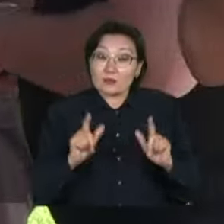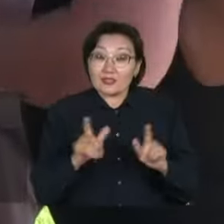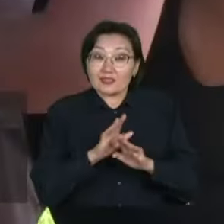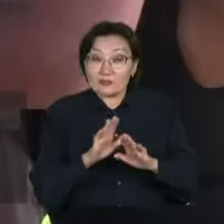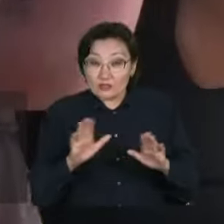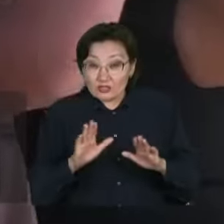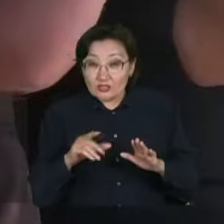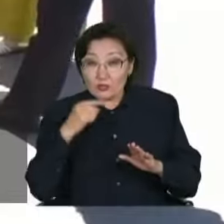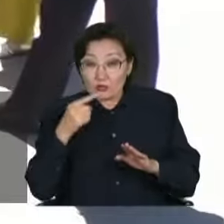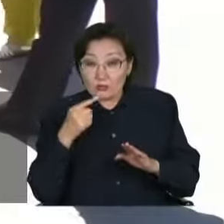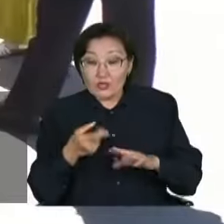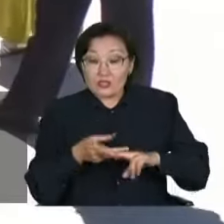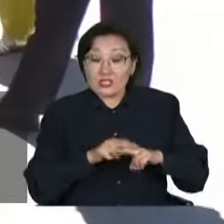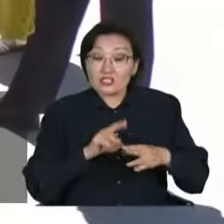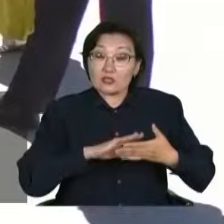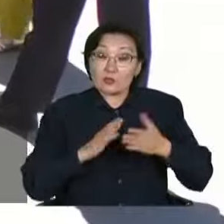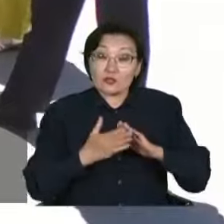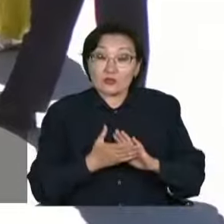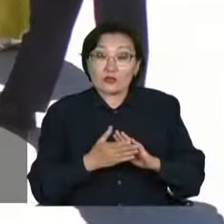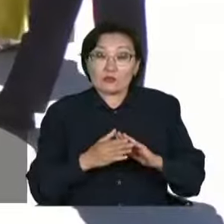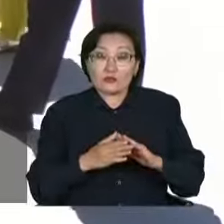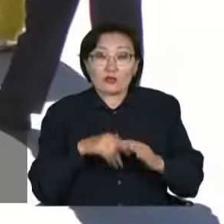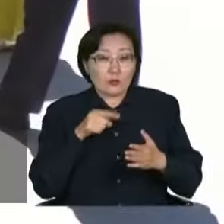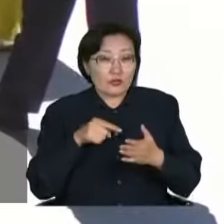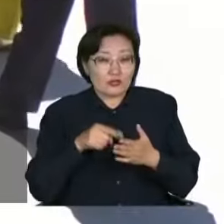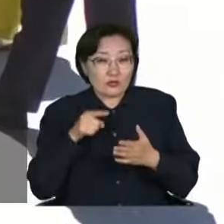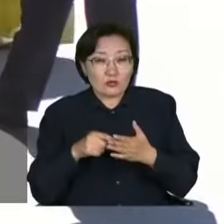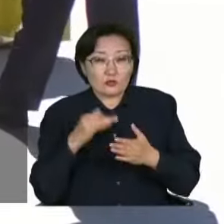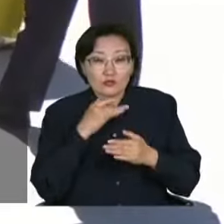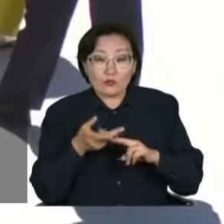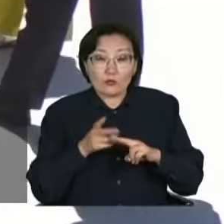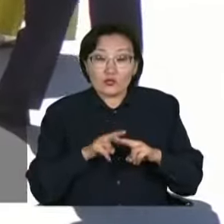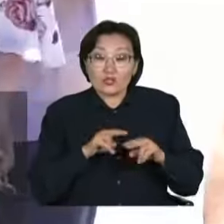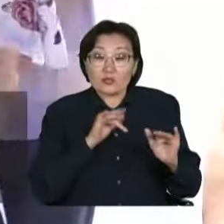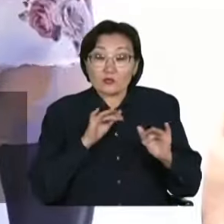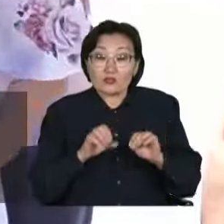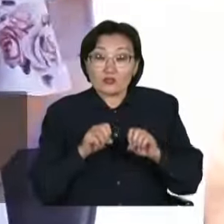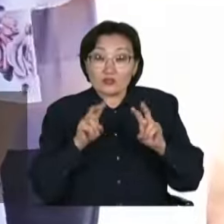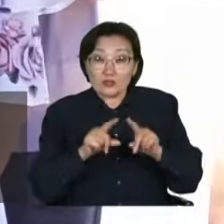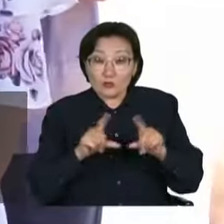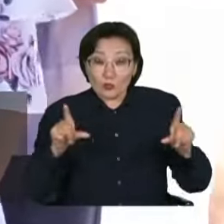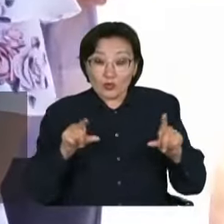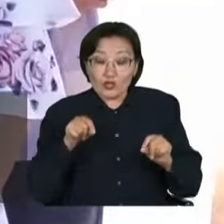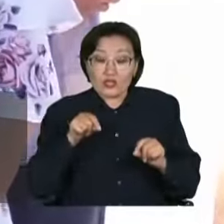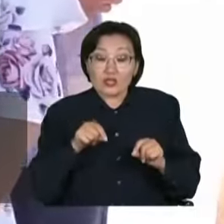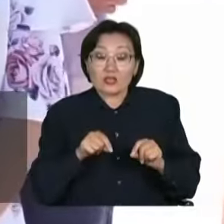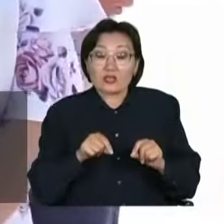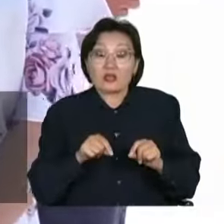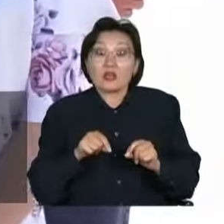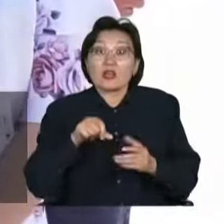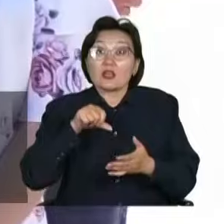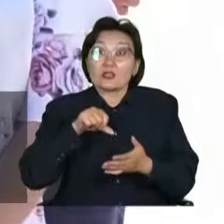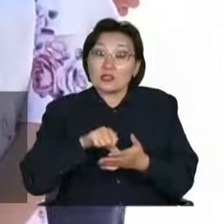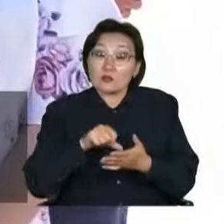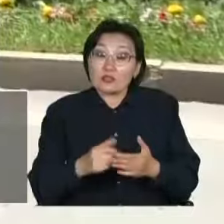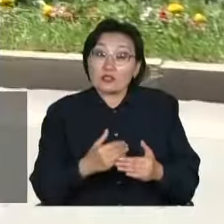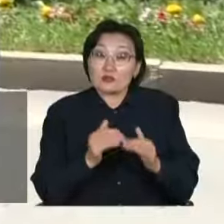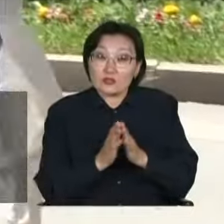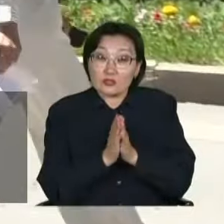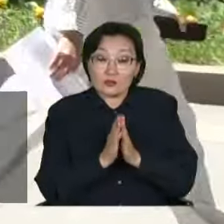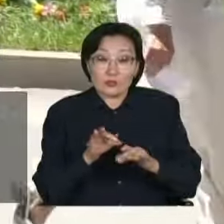келіспейді. Айтуларынша аталған жағдайда шикілік көп. Сондықтан бұл іске құзырлы органдардың араласуын сұрайды. Ал өткізілген тендер